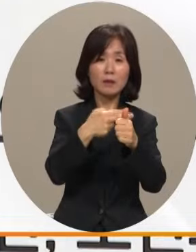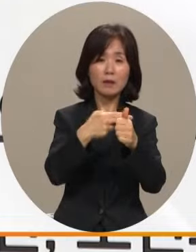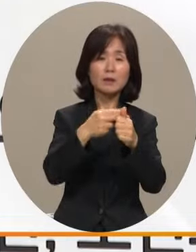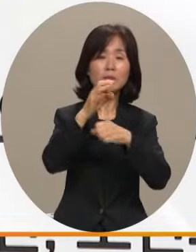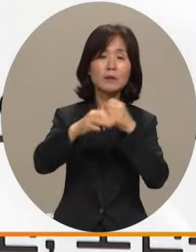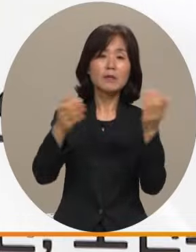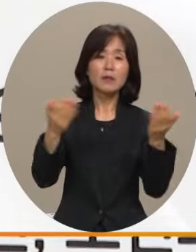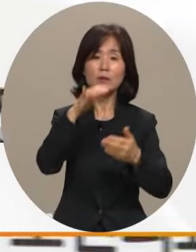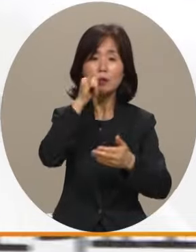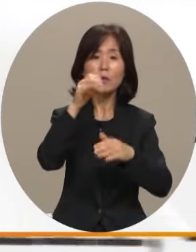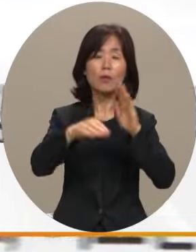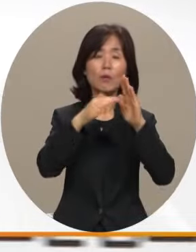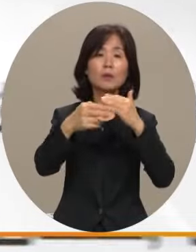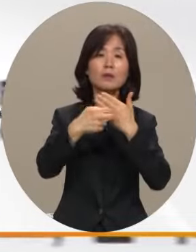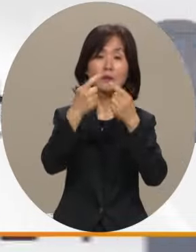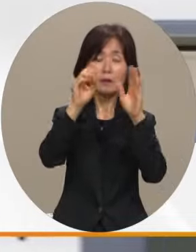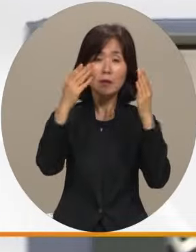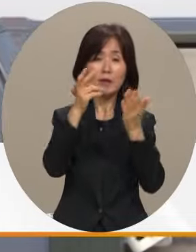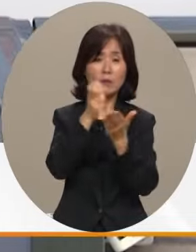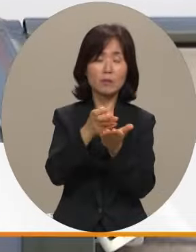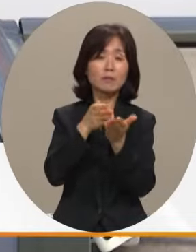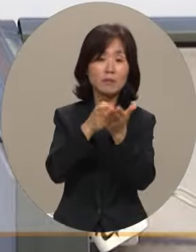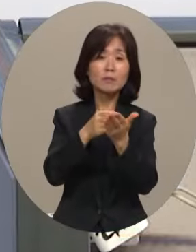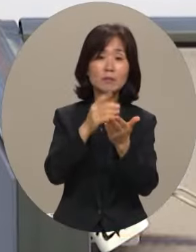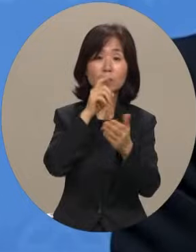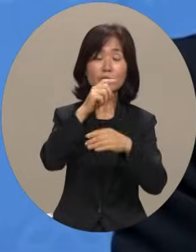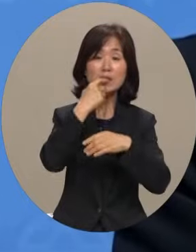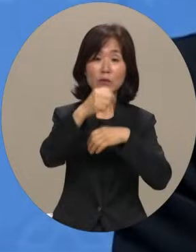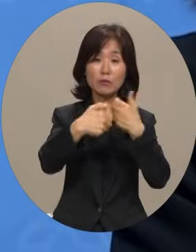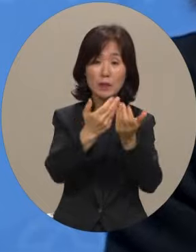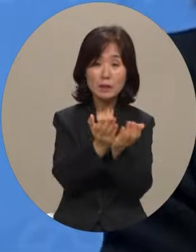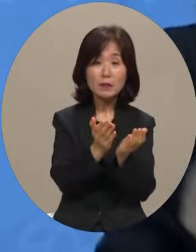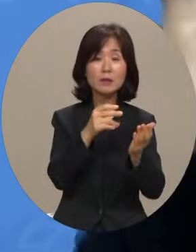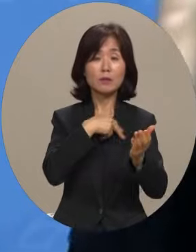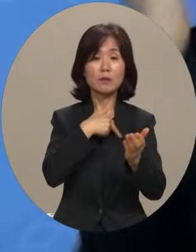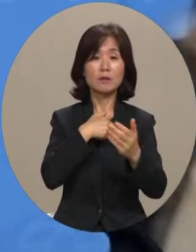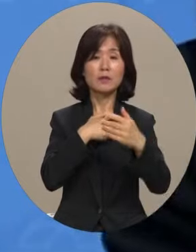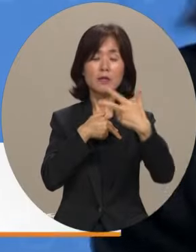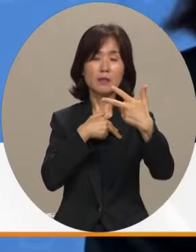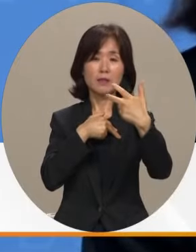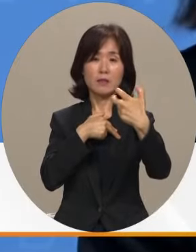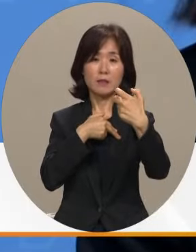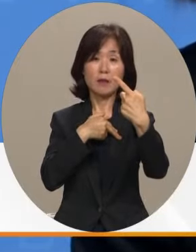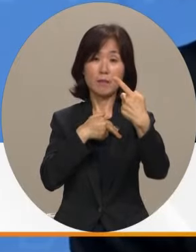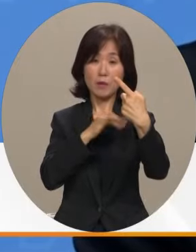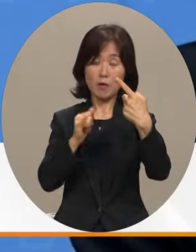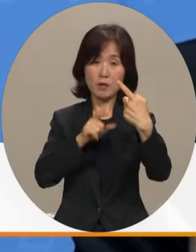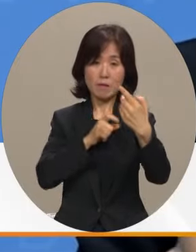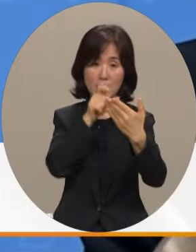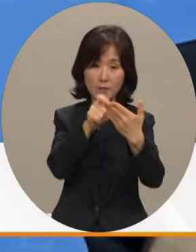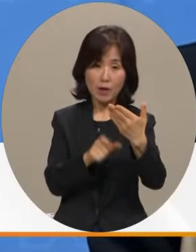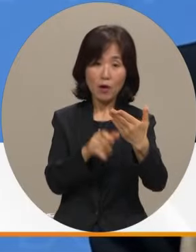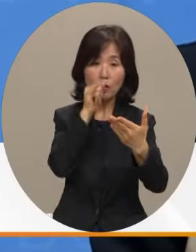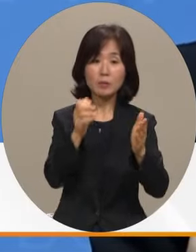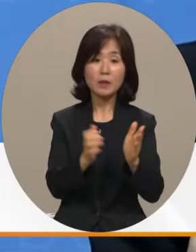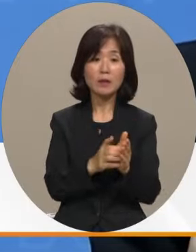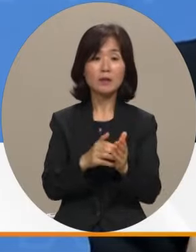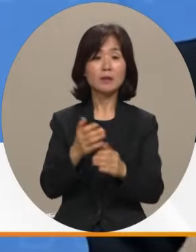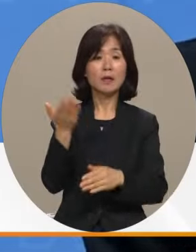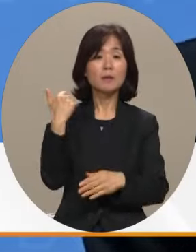발의됐는데 민주당 의원 71명이 이름을 올렸습니다. 지난 6월 13일 더불어민주당은 공공의대법